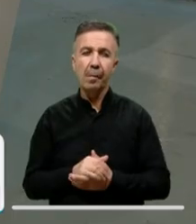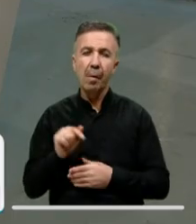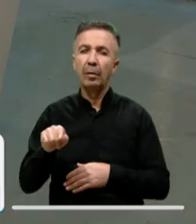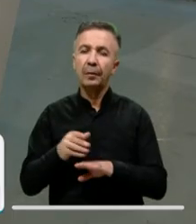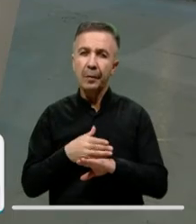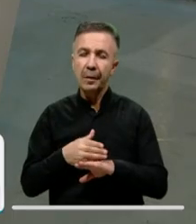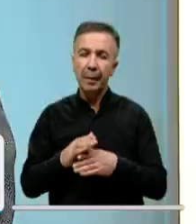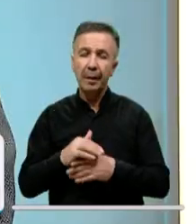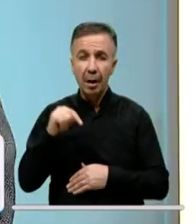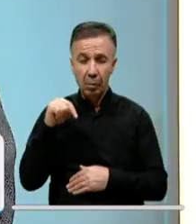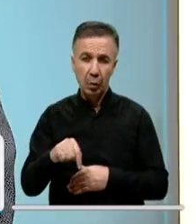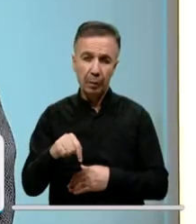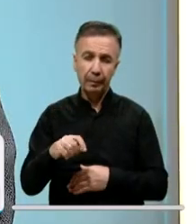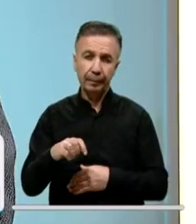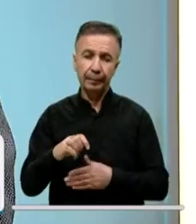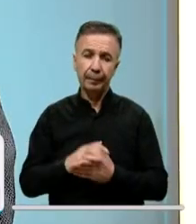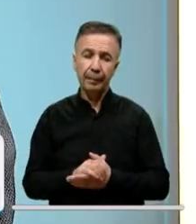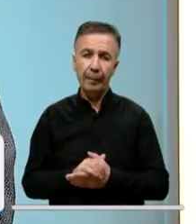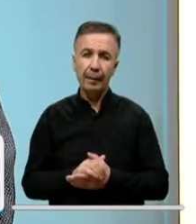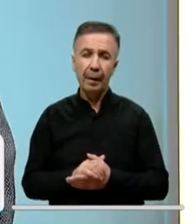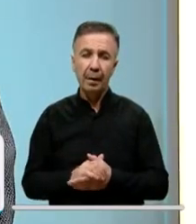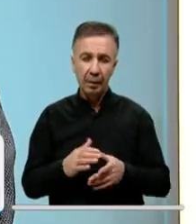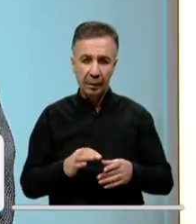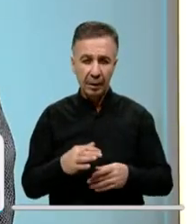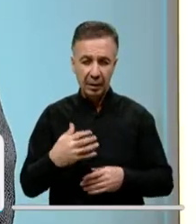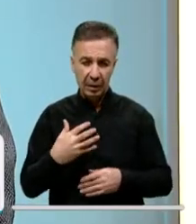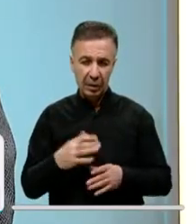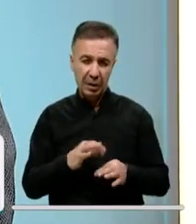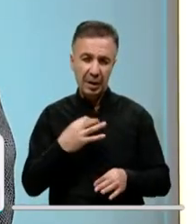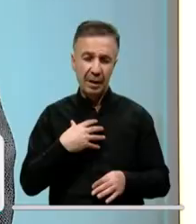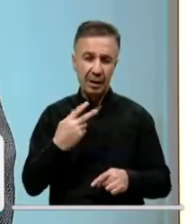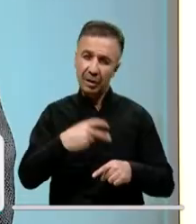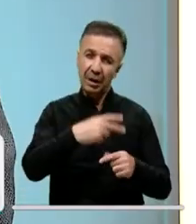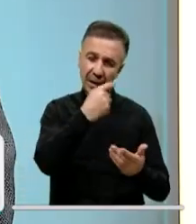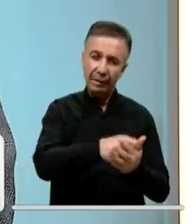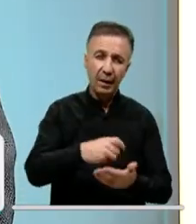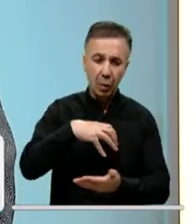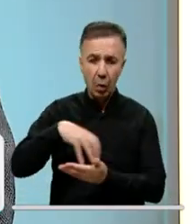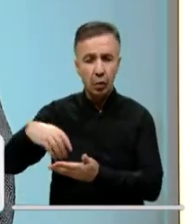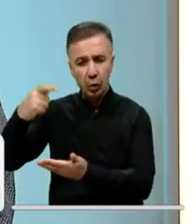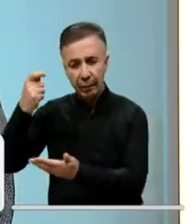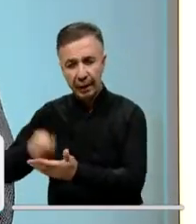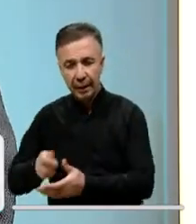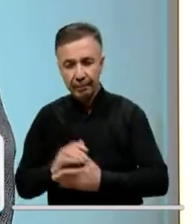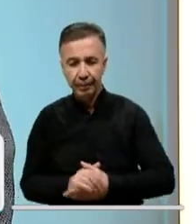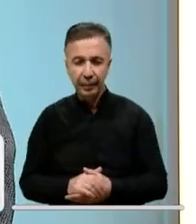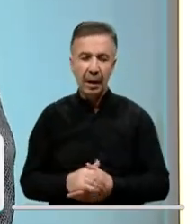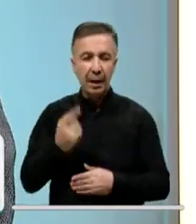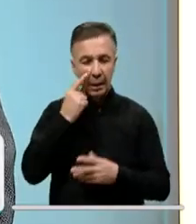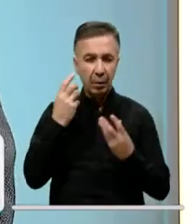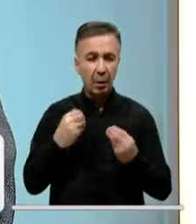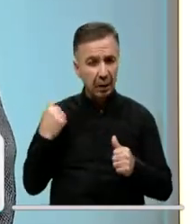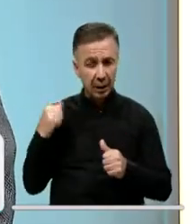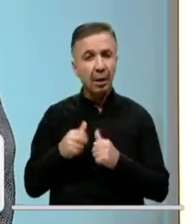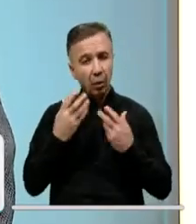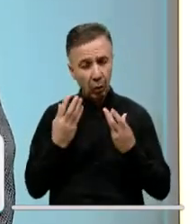dolayı bugün bireyler bu işi yapmaktadır. Peki devlet olarak bu tekrar yapılamaz